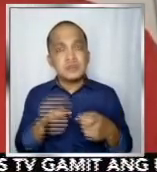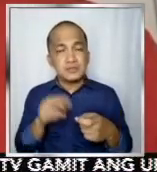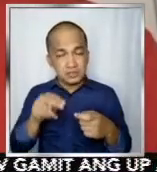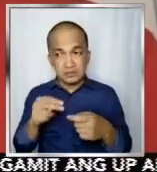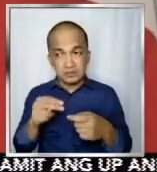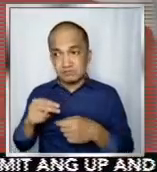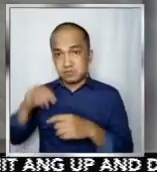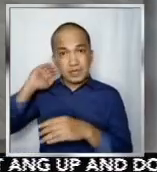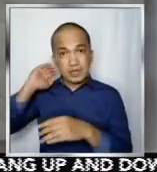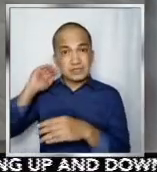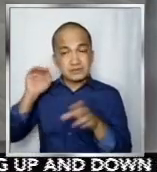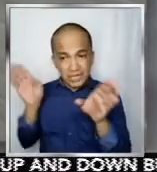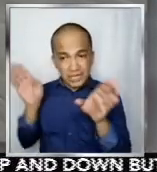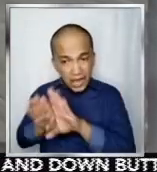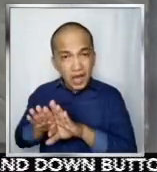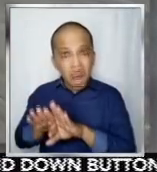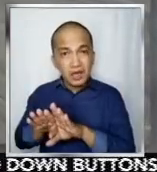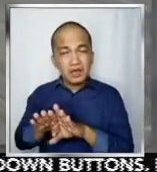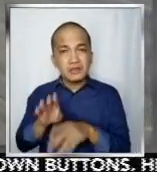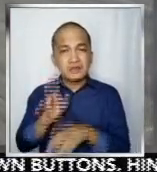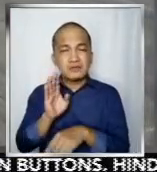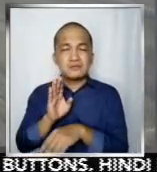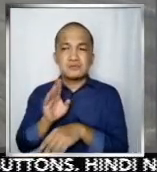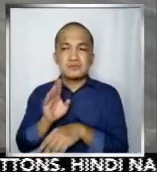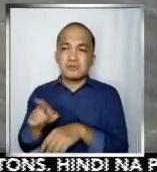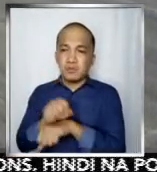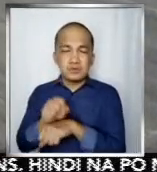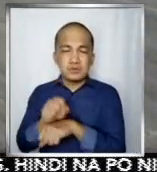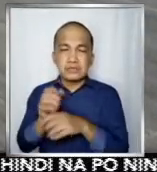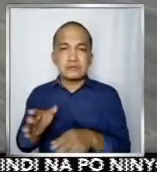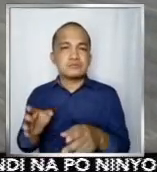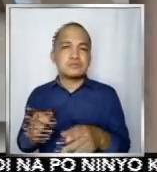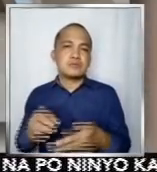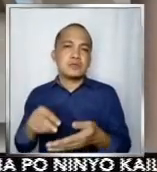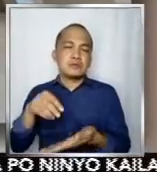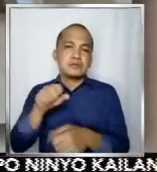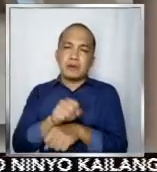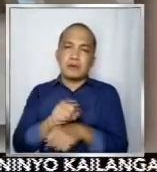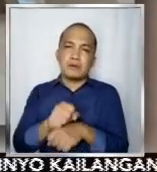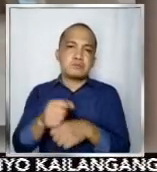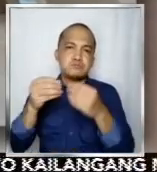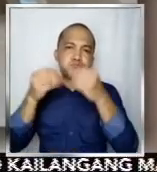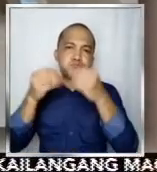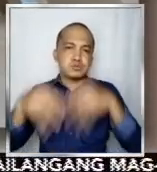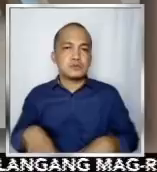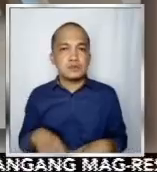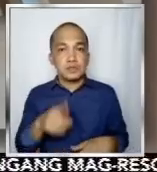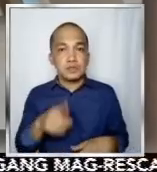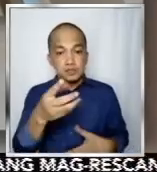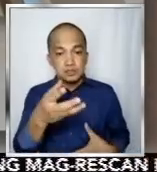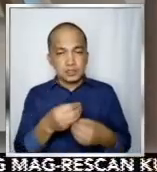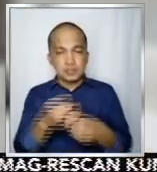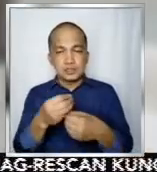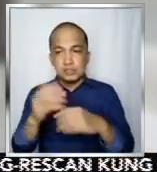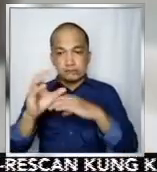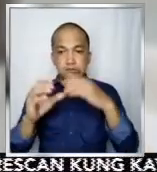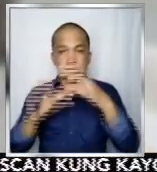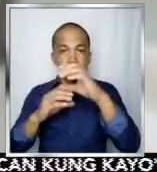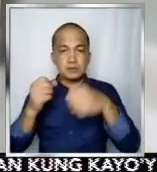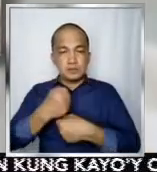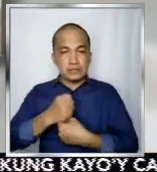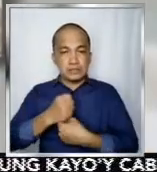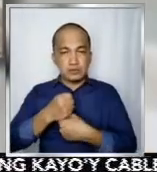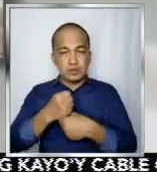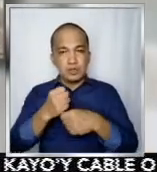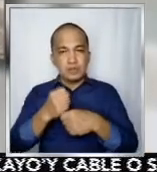trainers namin. Dagdag pa dito, tigil muna ang construction ng kanyang pinapagawang dream house sa Antipolo. Magugunit